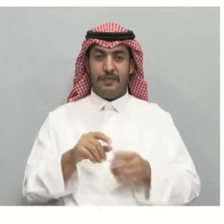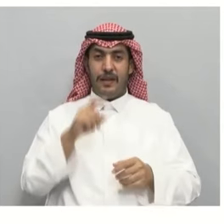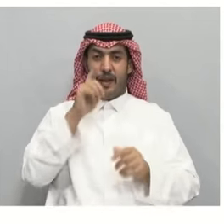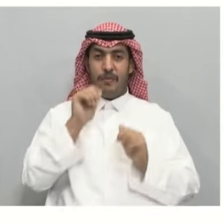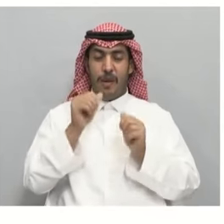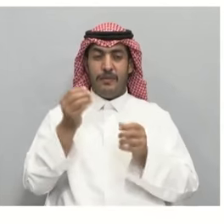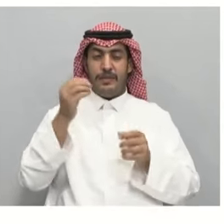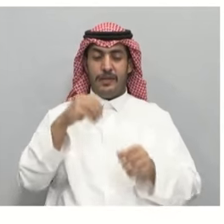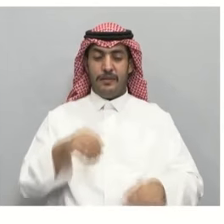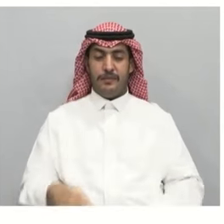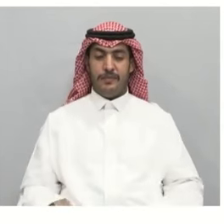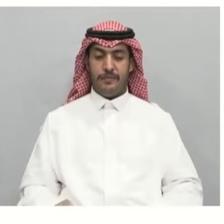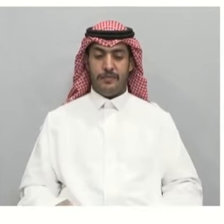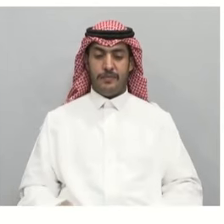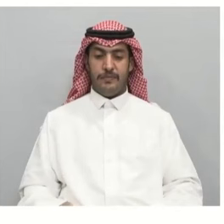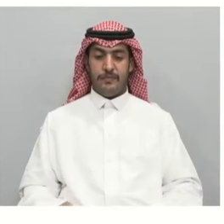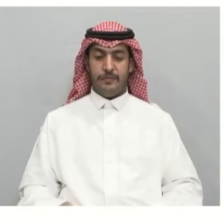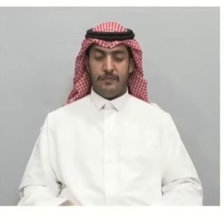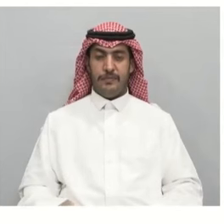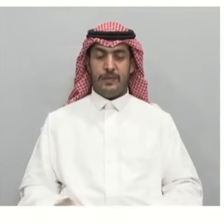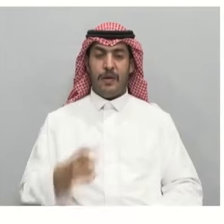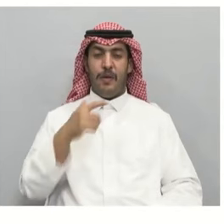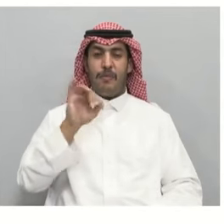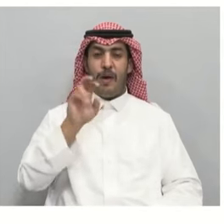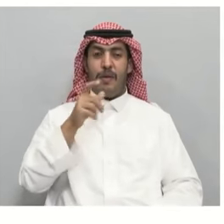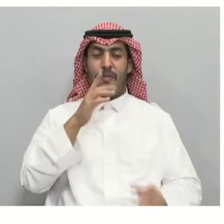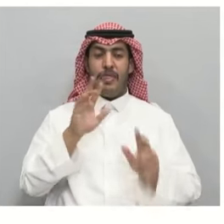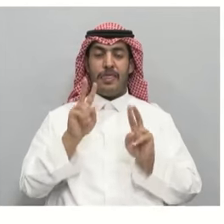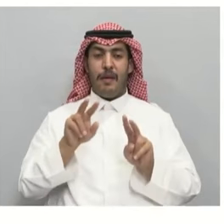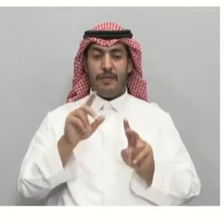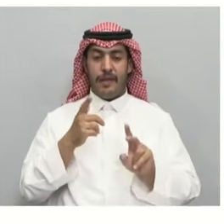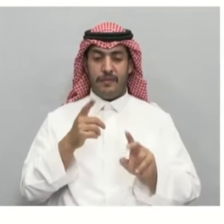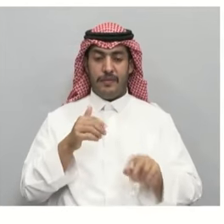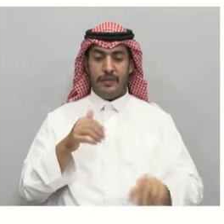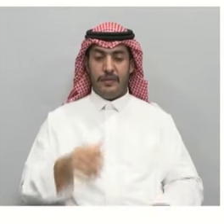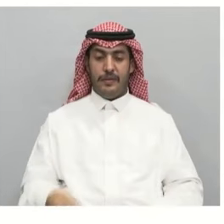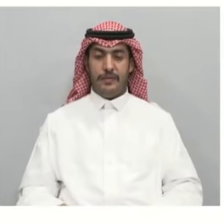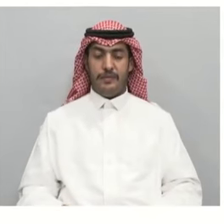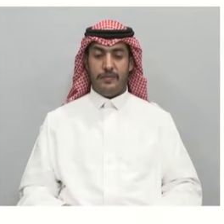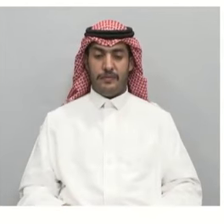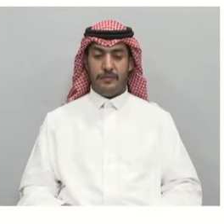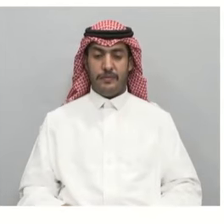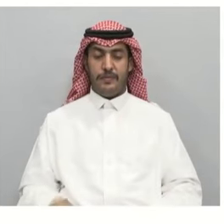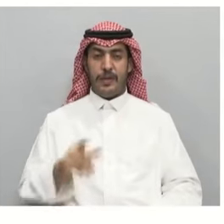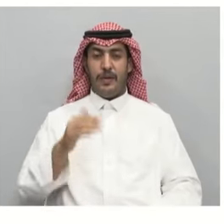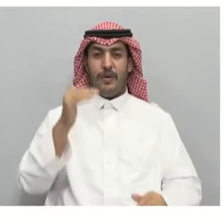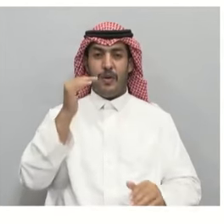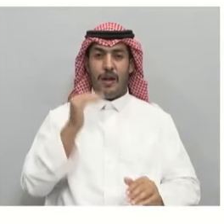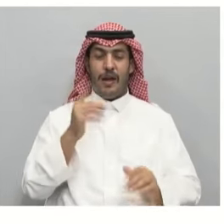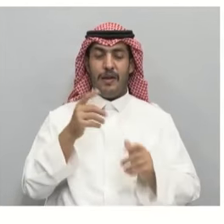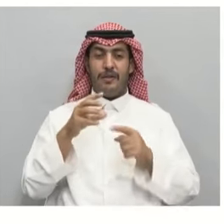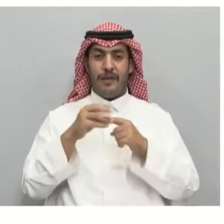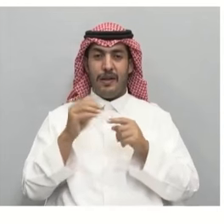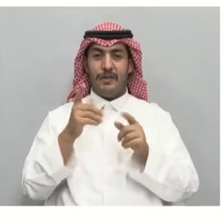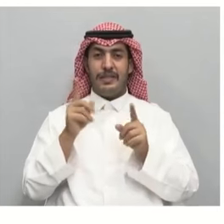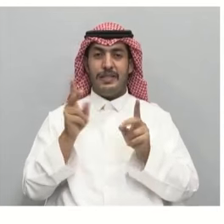المقاومه تزيد طيب احنا ما نبغى المقاومه تزيد نبغى المقاومه تكون ثابته ايش اللي راح نسوي طبعا راح نقلل او نقصر